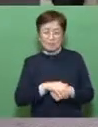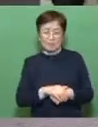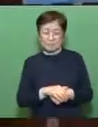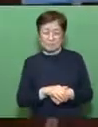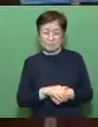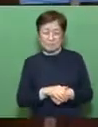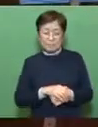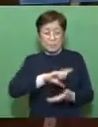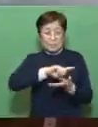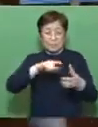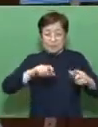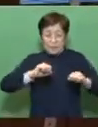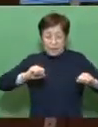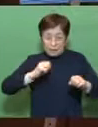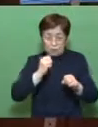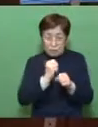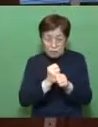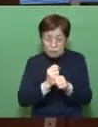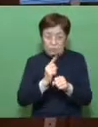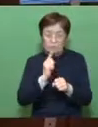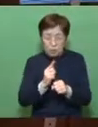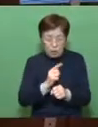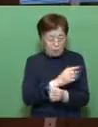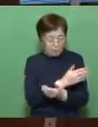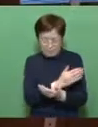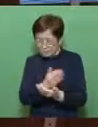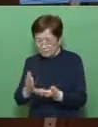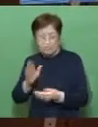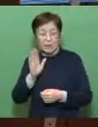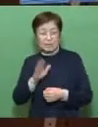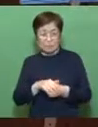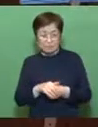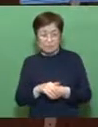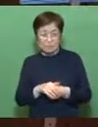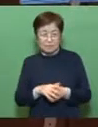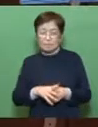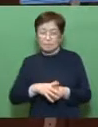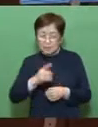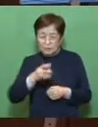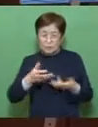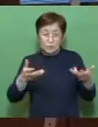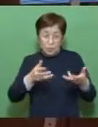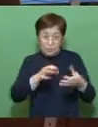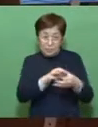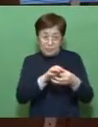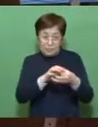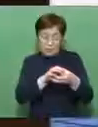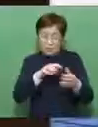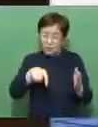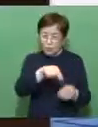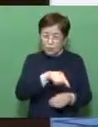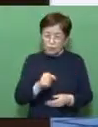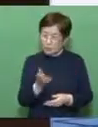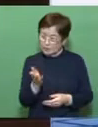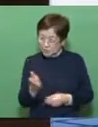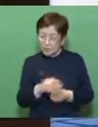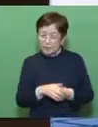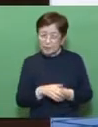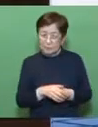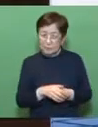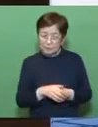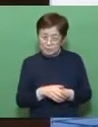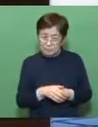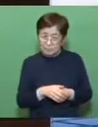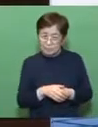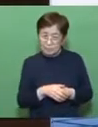けれどもこれちょっと後範囲に渡りますのでまずはこの産業分野からですねそうですねま今回の目玉はです